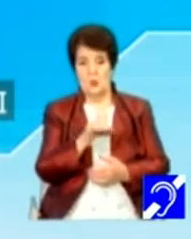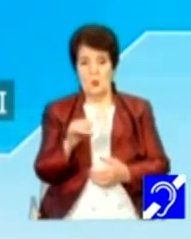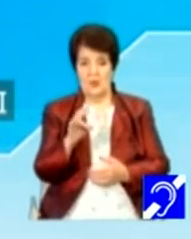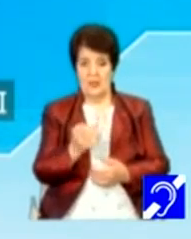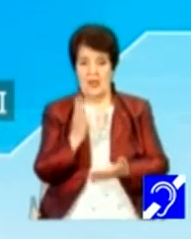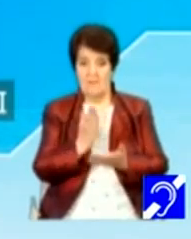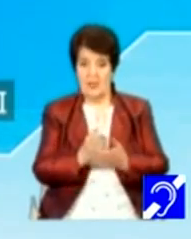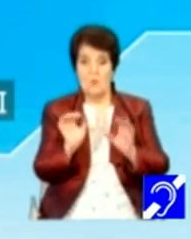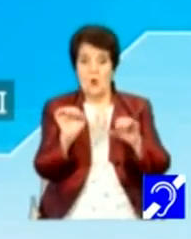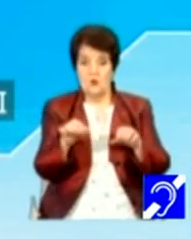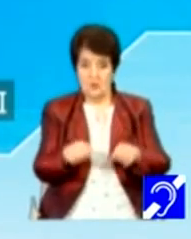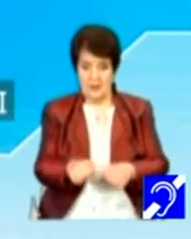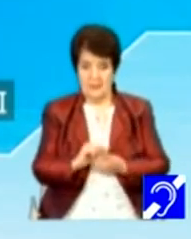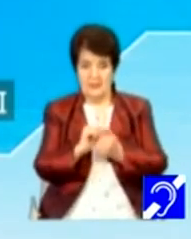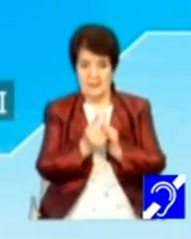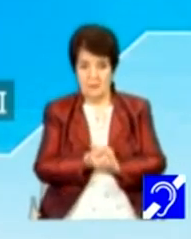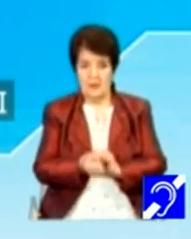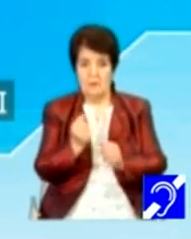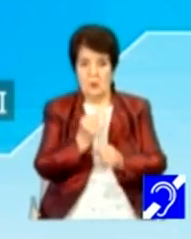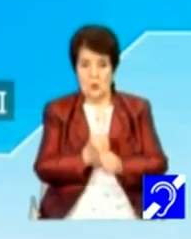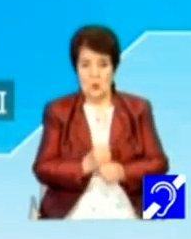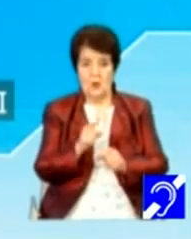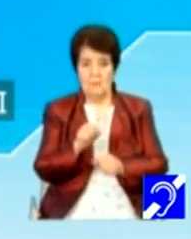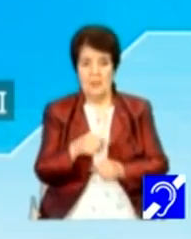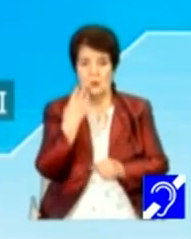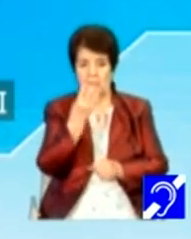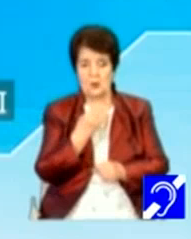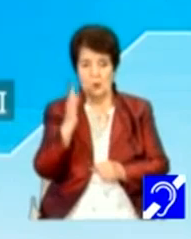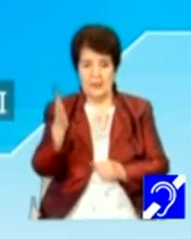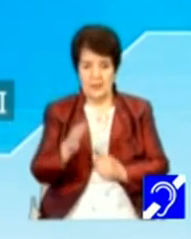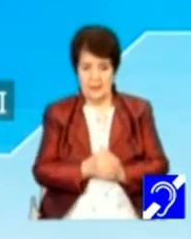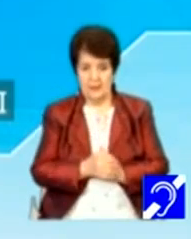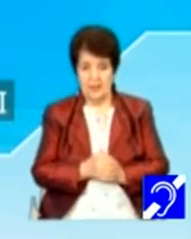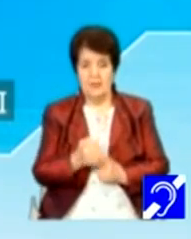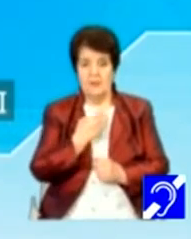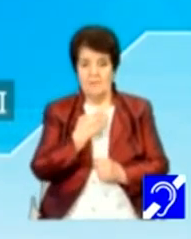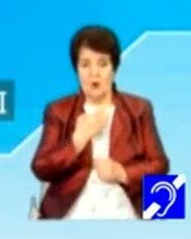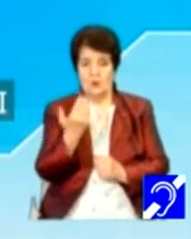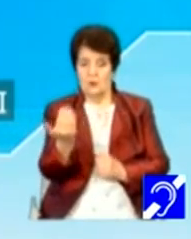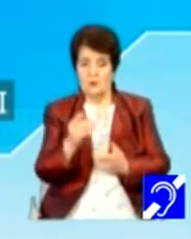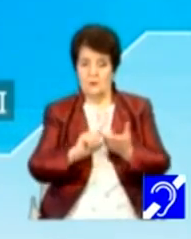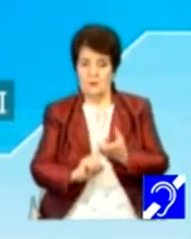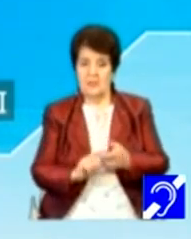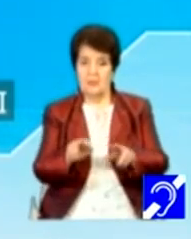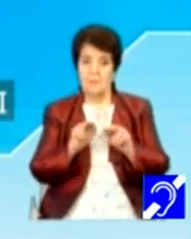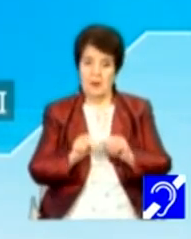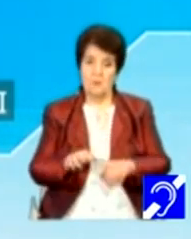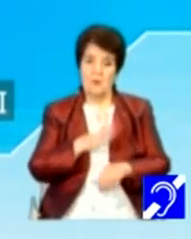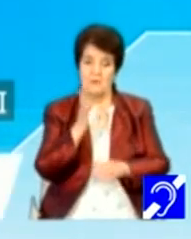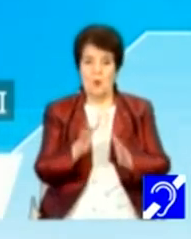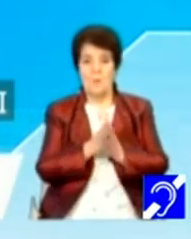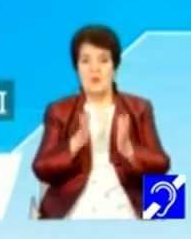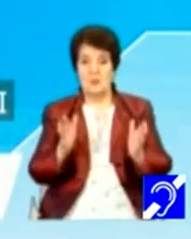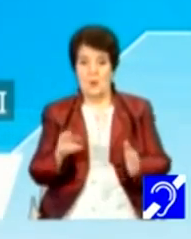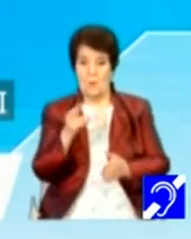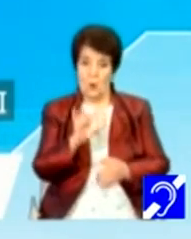avem o șansă să schimbăm lucrurile pentru 4 ani înainte. De votul dumneavoastră depinde dacă în Parlament vom avea o